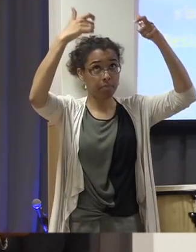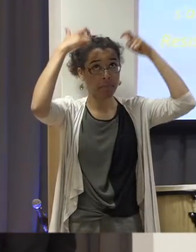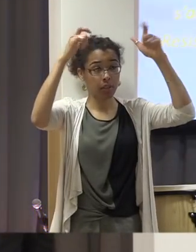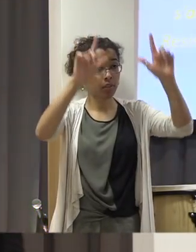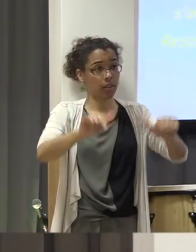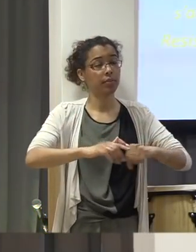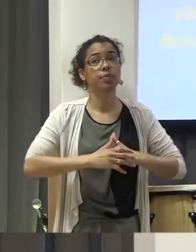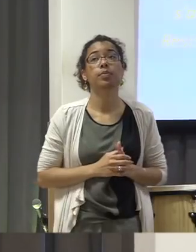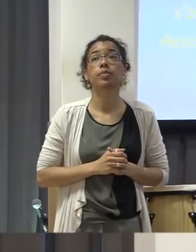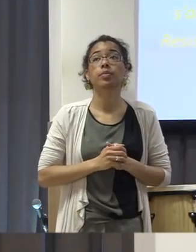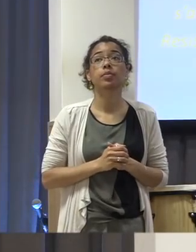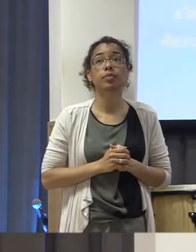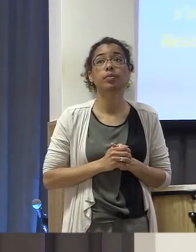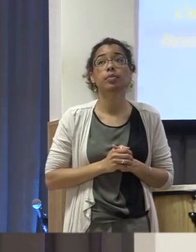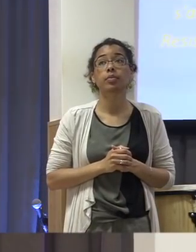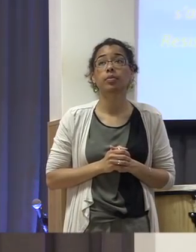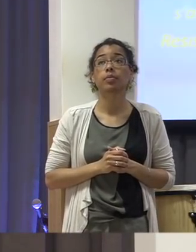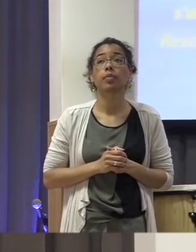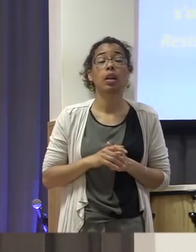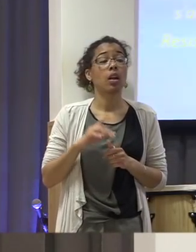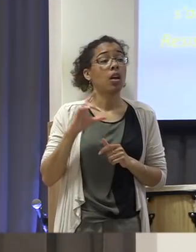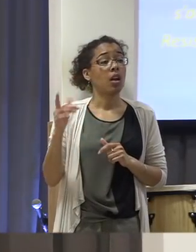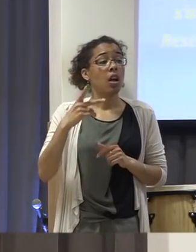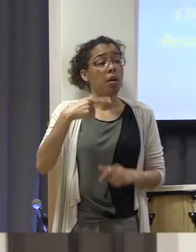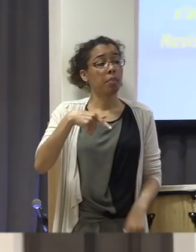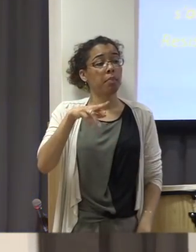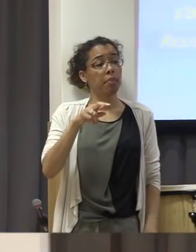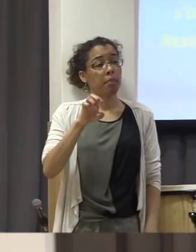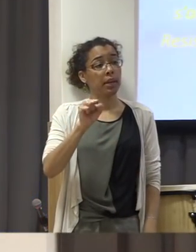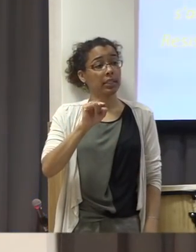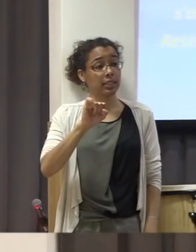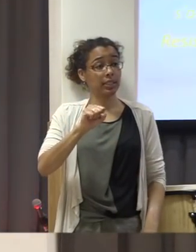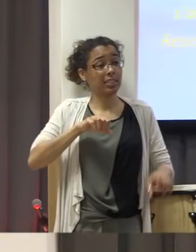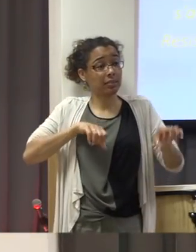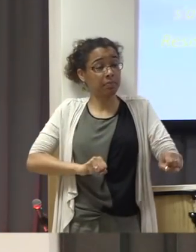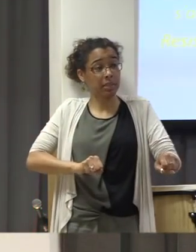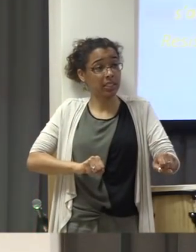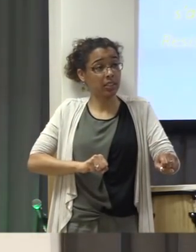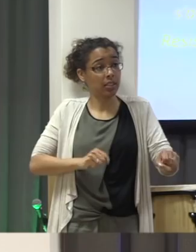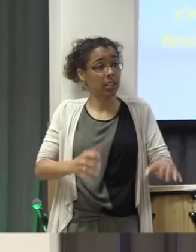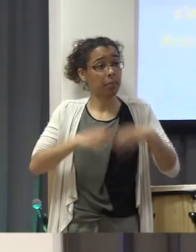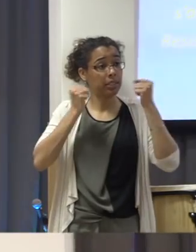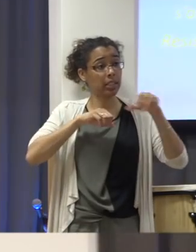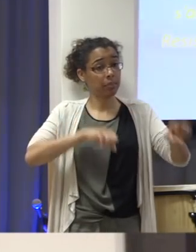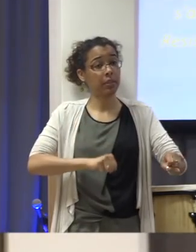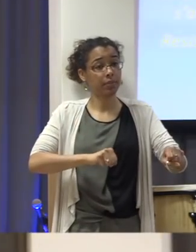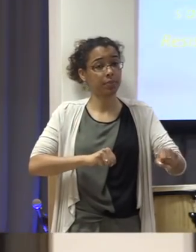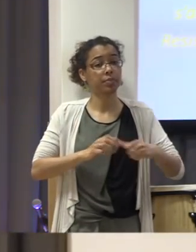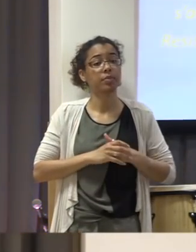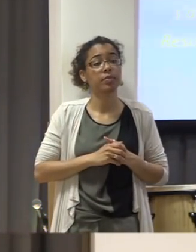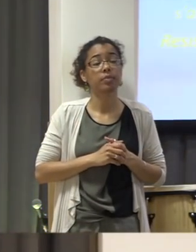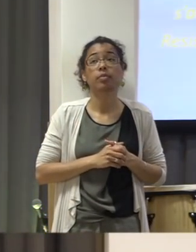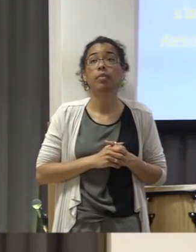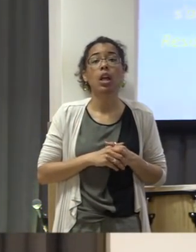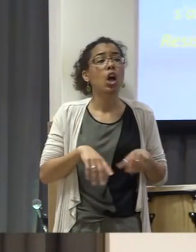Alléluia. Et la persistance, capacité de s'accrocher. Il faut s'accrocher comme le pitbull. Vous savez, le